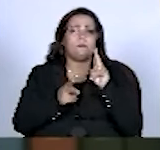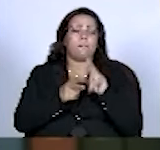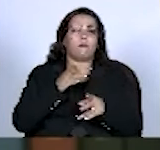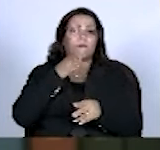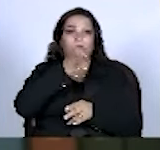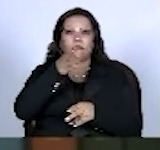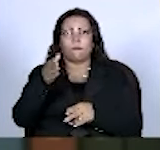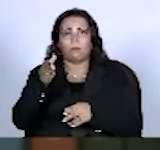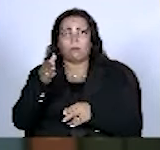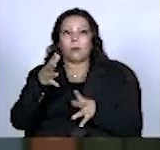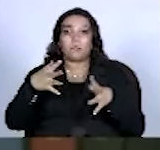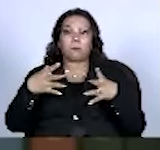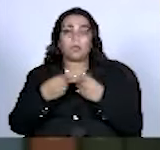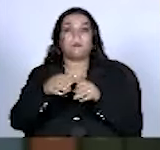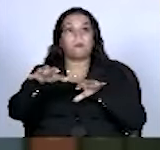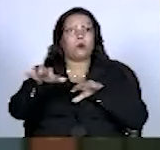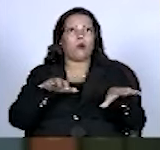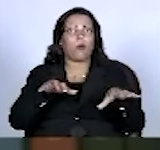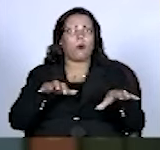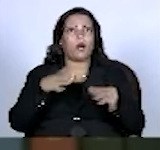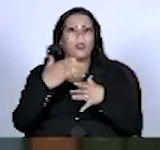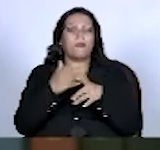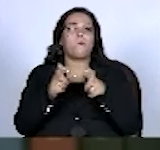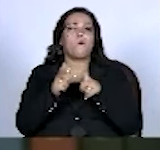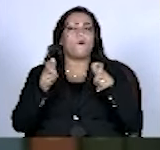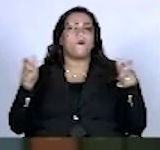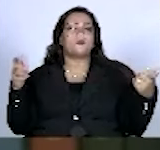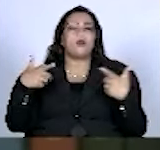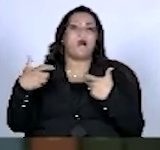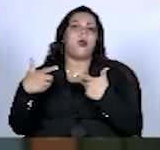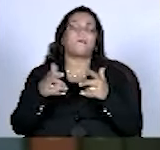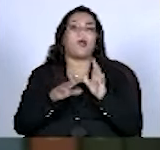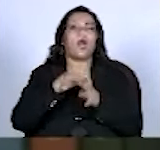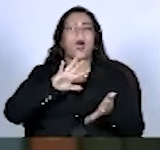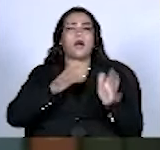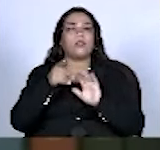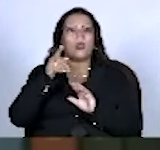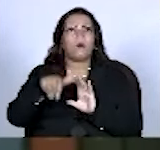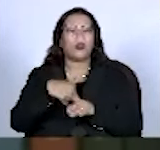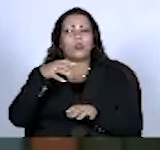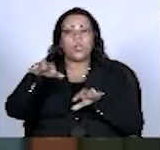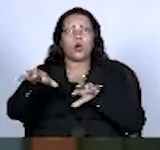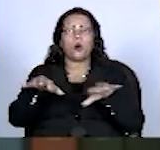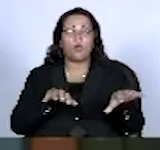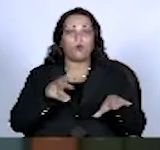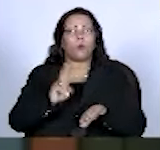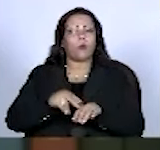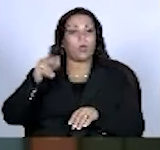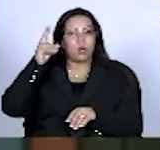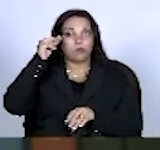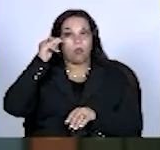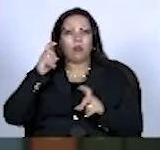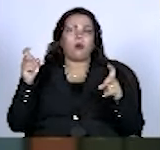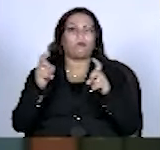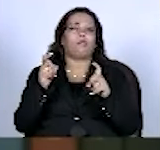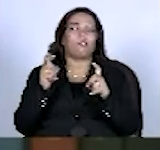اتجاه من جانب ايران لتوسيع نطاق العمليات حتى ولو كان ايران وا اسرائيل ضد ذلك